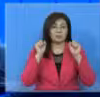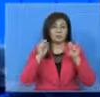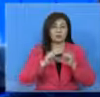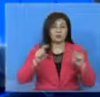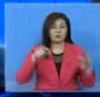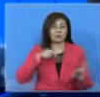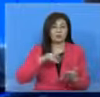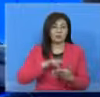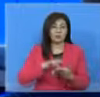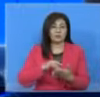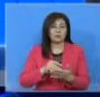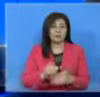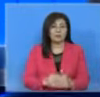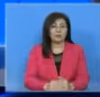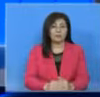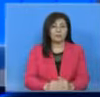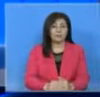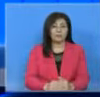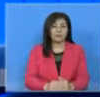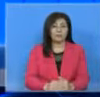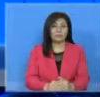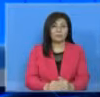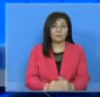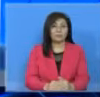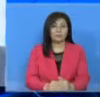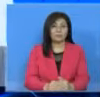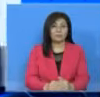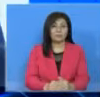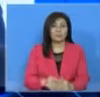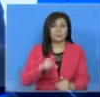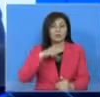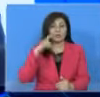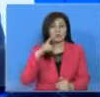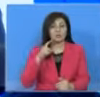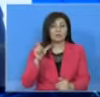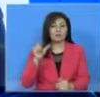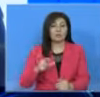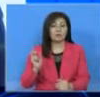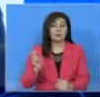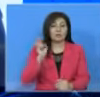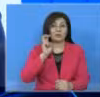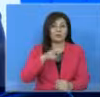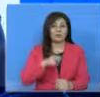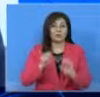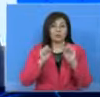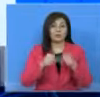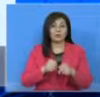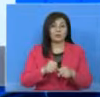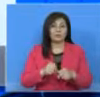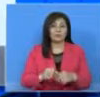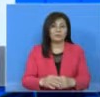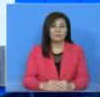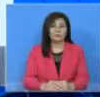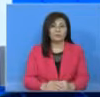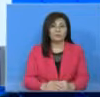енді сәбилер емес, а былай үлкен бір жарыстарға жарайтын жасөспірімдерді дайындалатын орталығы болайын деп